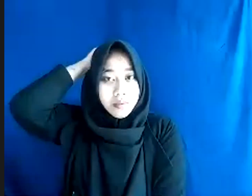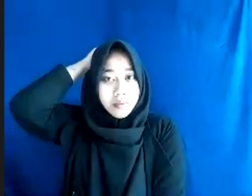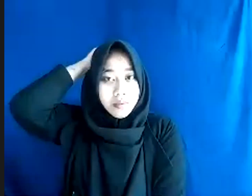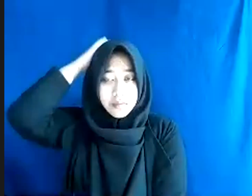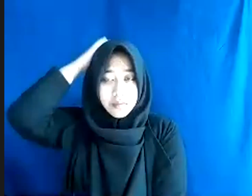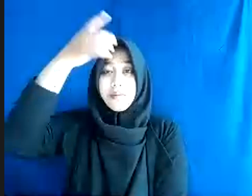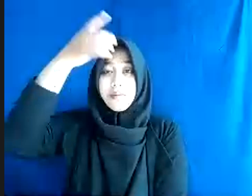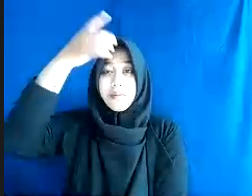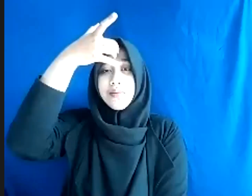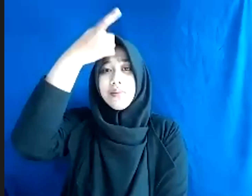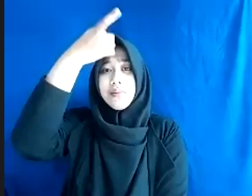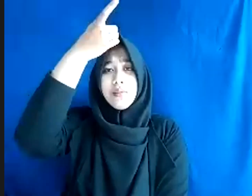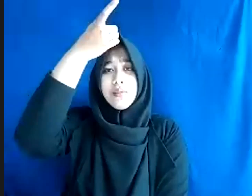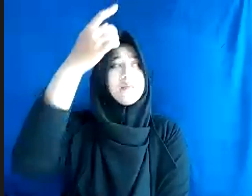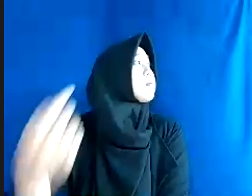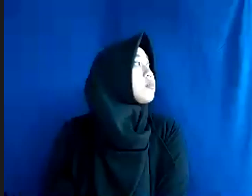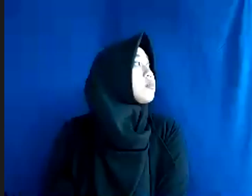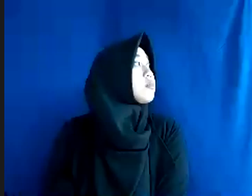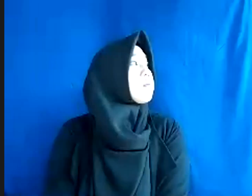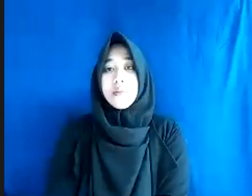Baik, silakan dihidupkan.